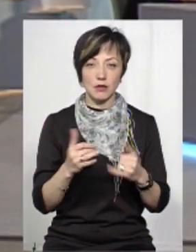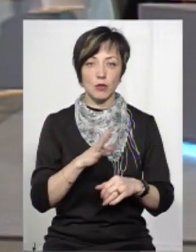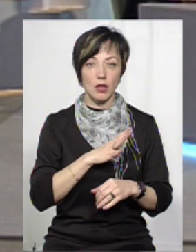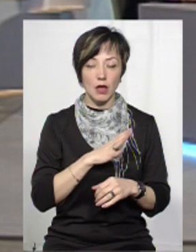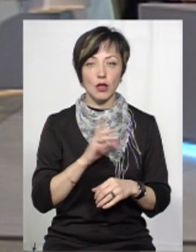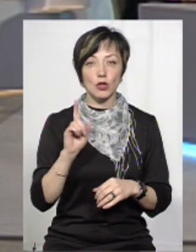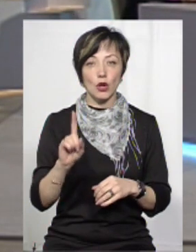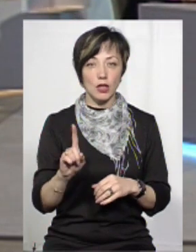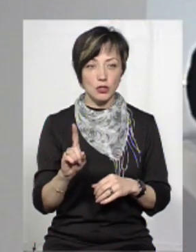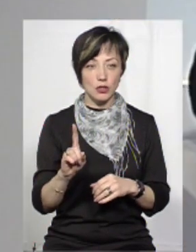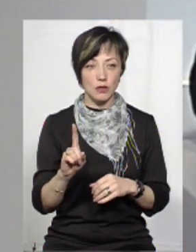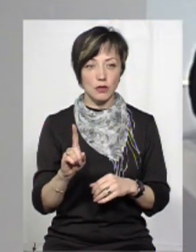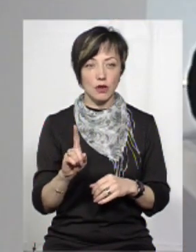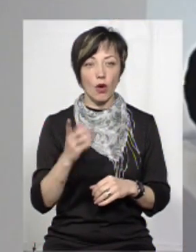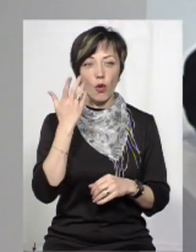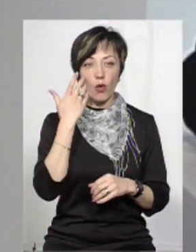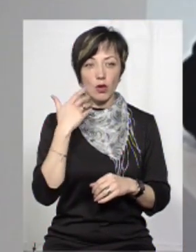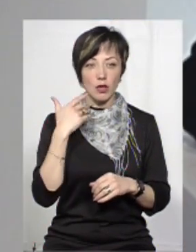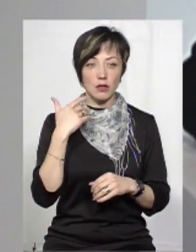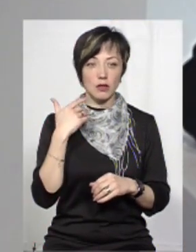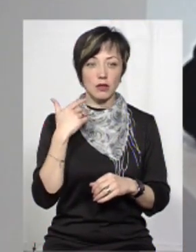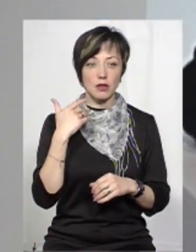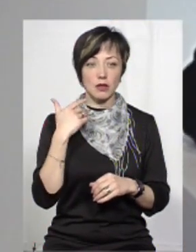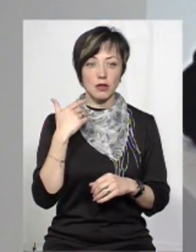були. До речі, коли